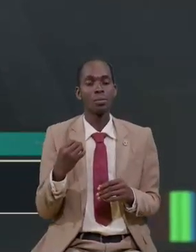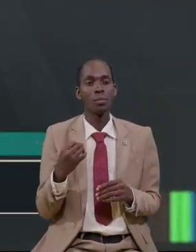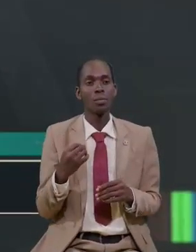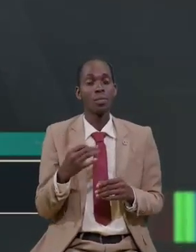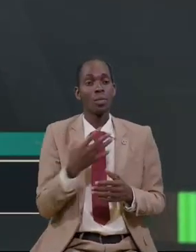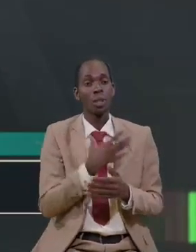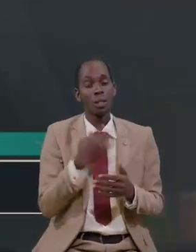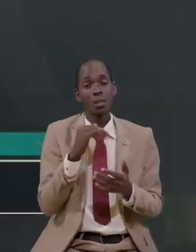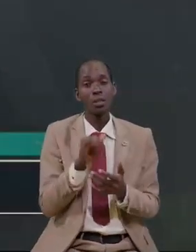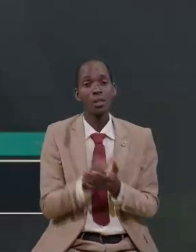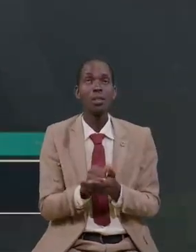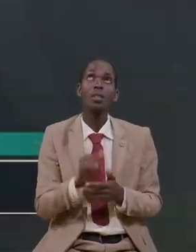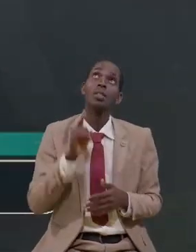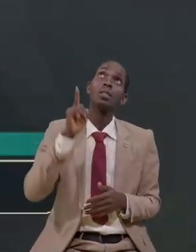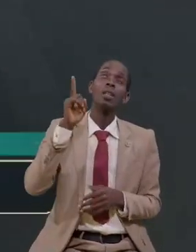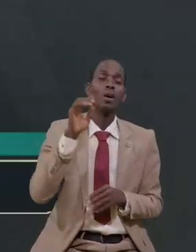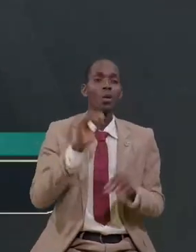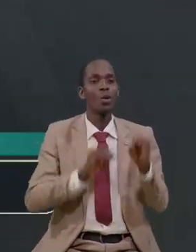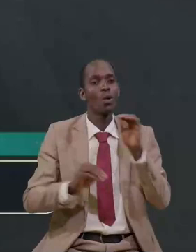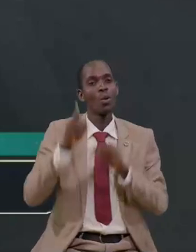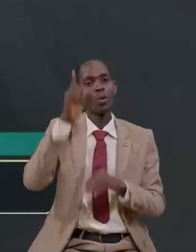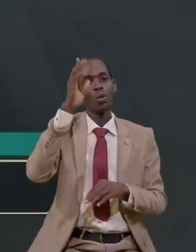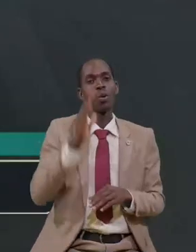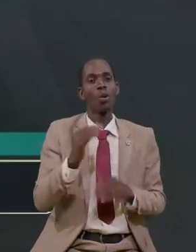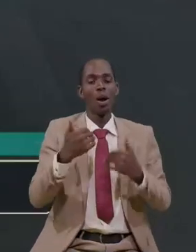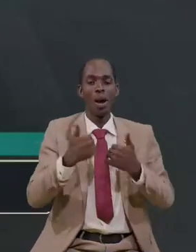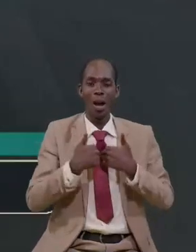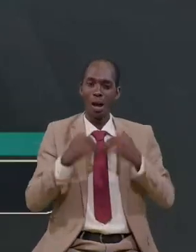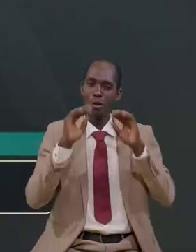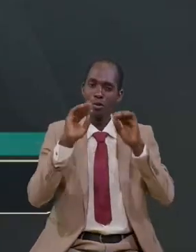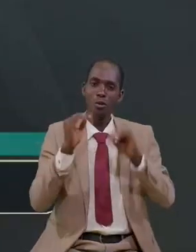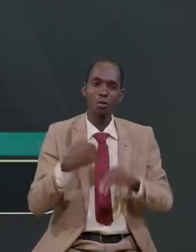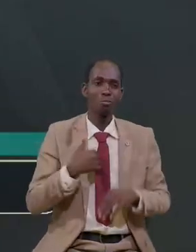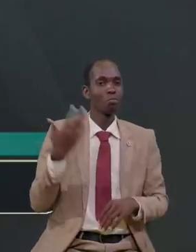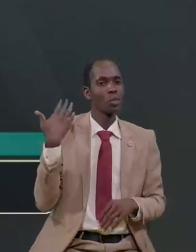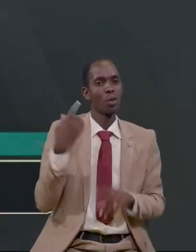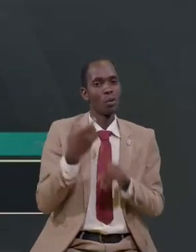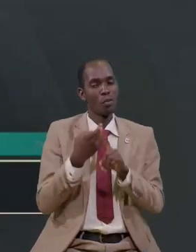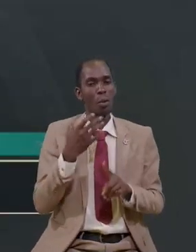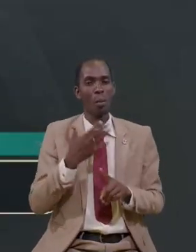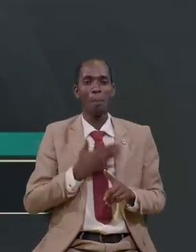dit, ô Dieu, tu m'as instruit dès ma jeunesse.